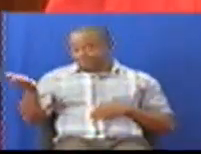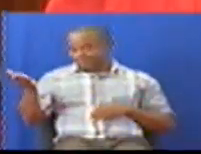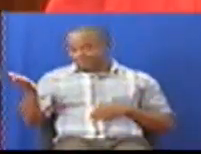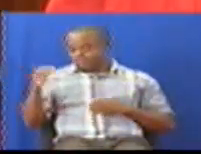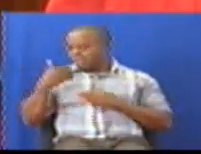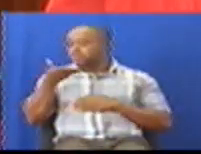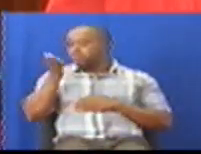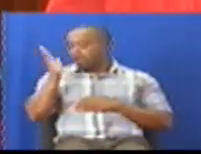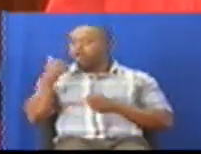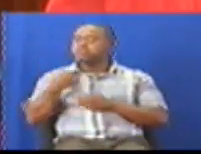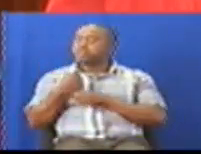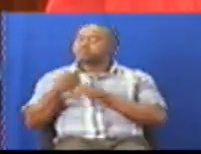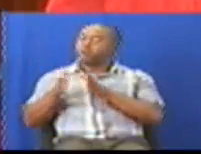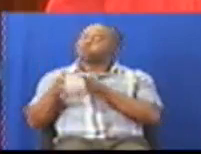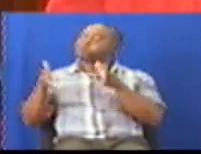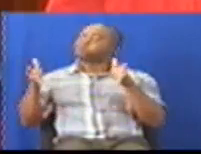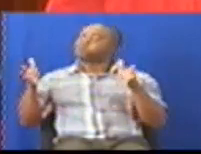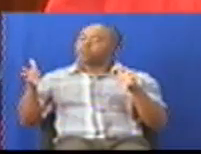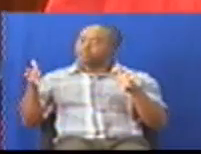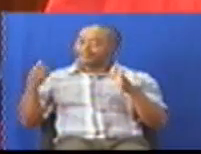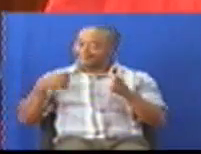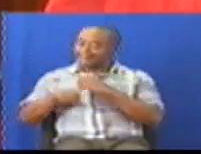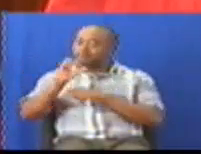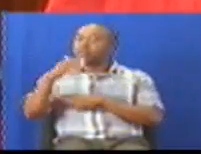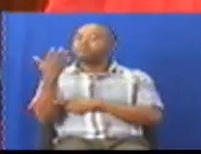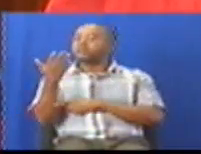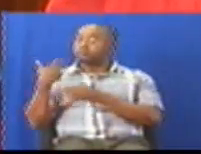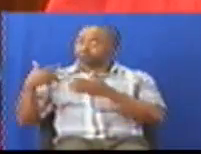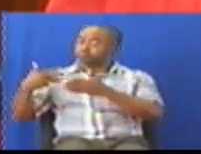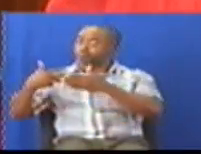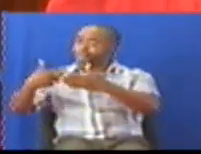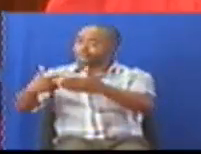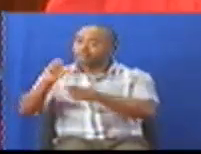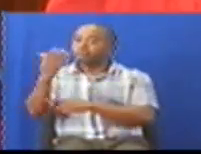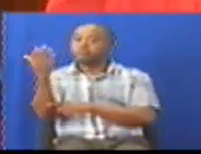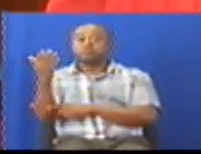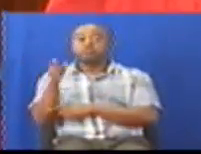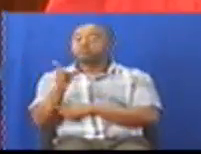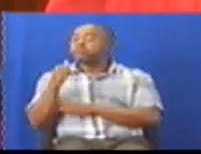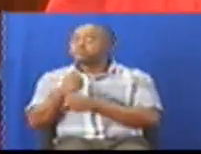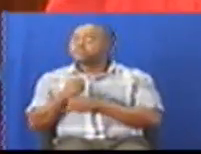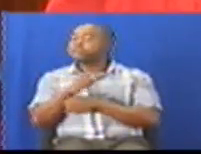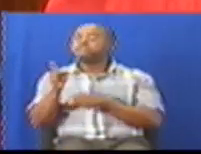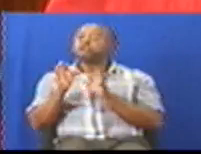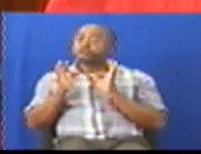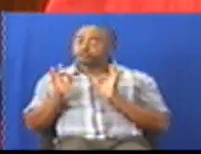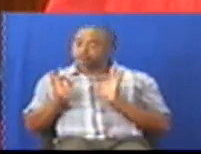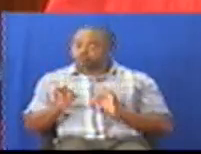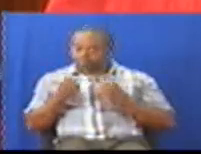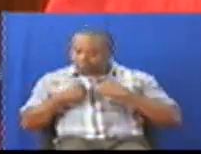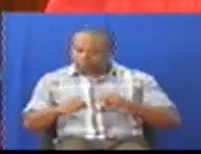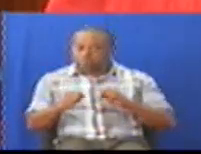serikali imefanya kazi kubwa sana ndani ya miaka mitano. Na kwa kusema kweli, kwa kazi nzuri aliyoifanya Mheshimiwa Rais, nilikuwa